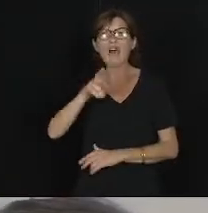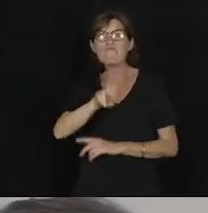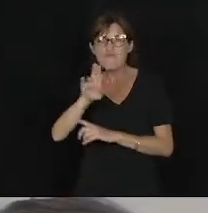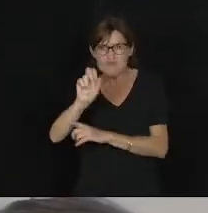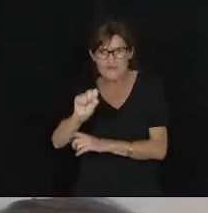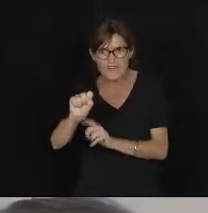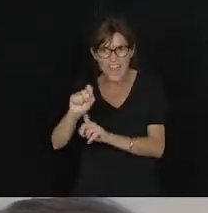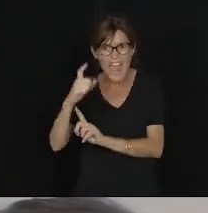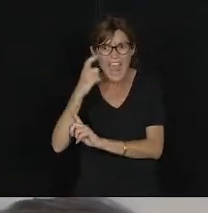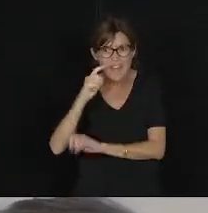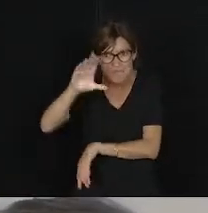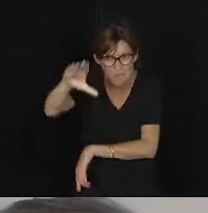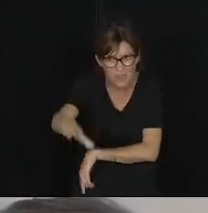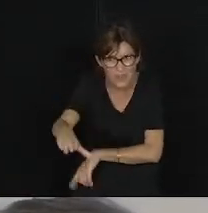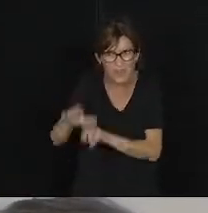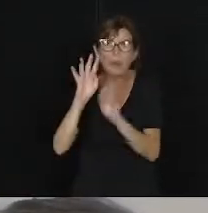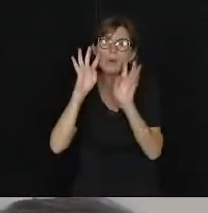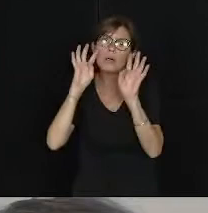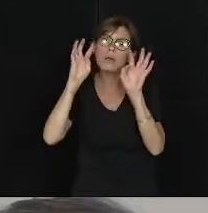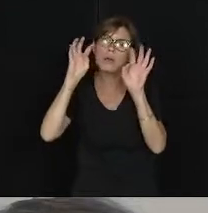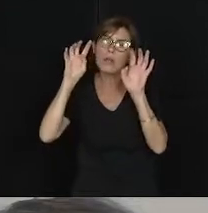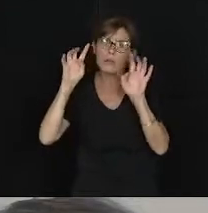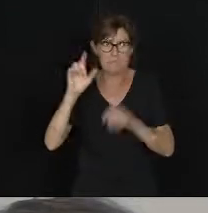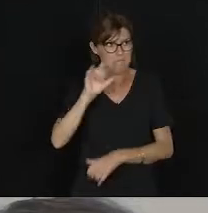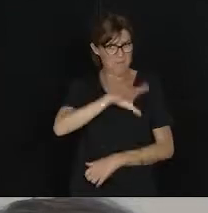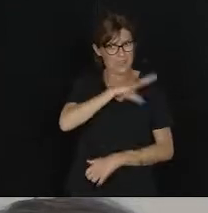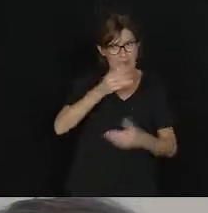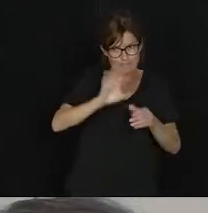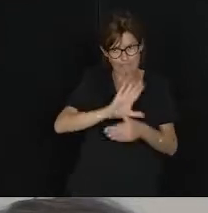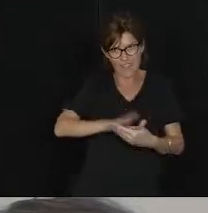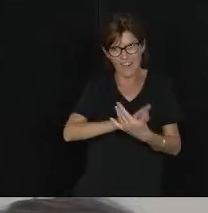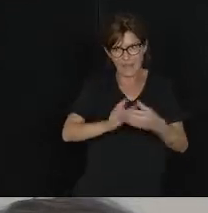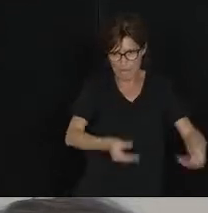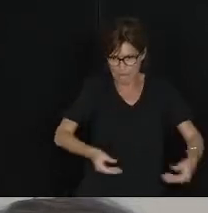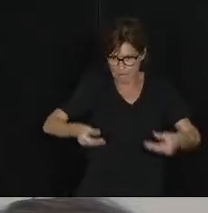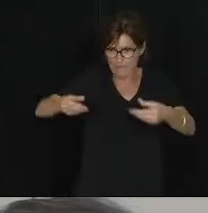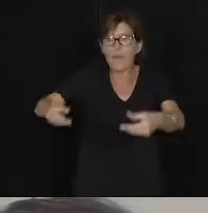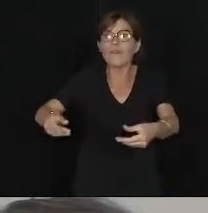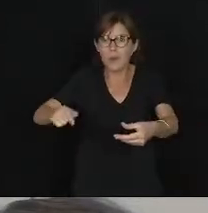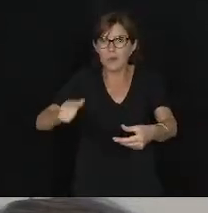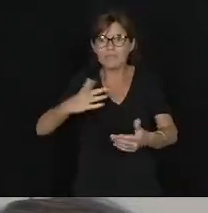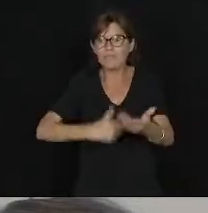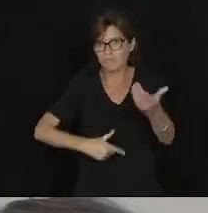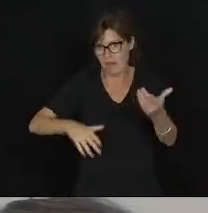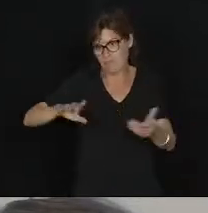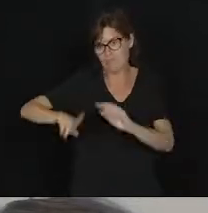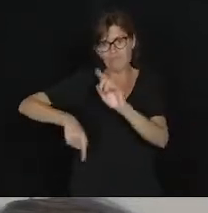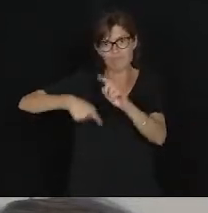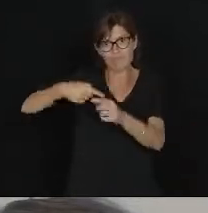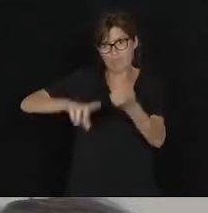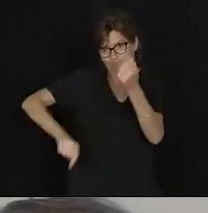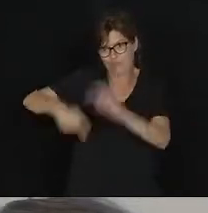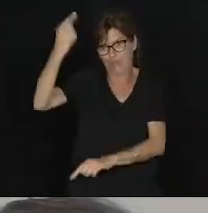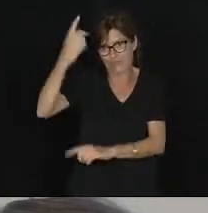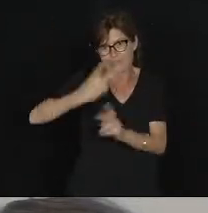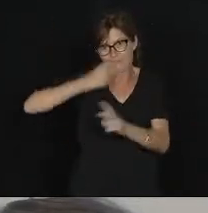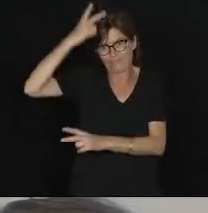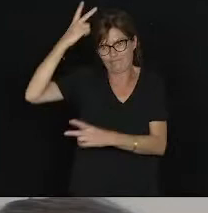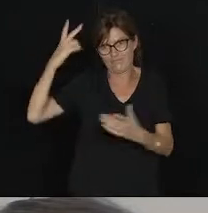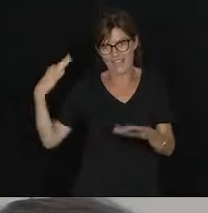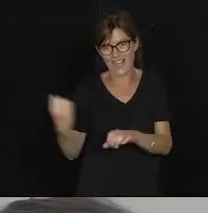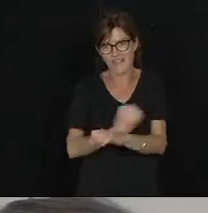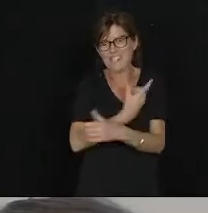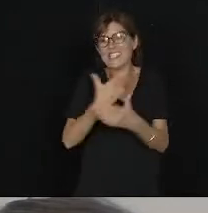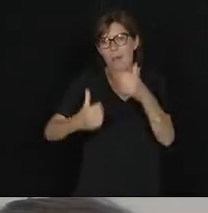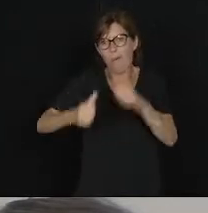et lui apportera dès lors un surcroît d'attention, le préparant au concours d'entrée en 6e. C'est jusqu'en 1940